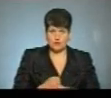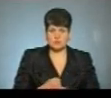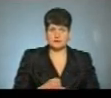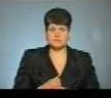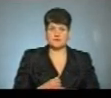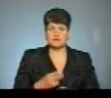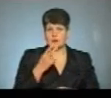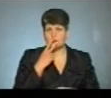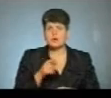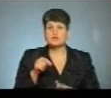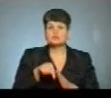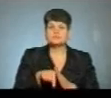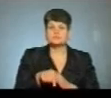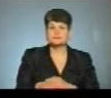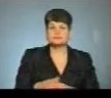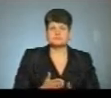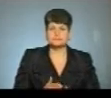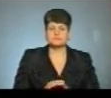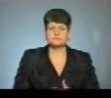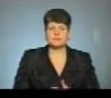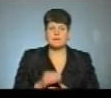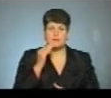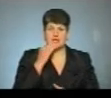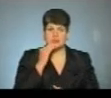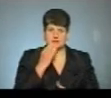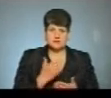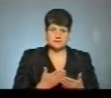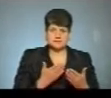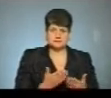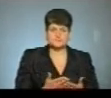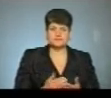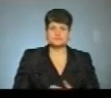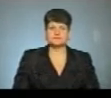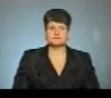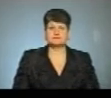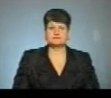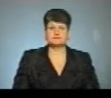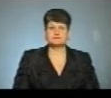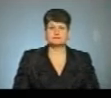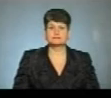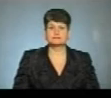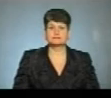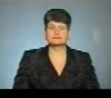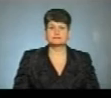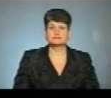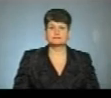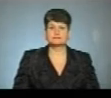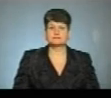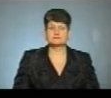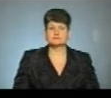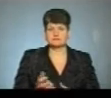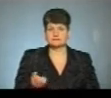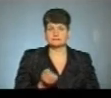Теркель показала, що в пакеті. Печенько для тебе. На. Ну,